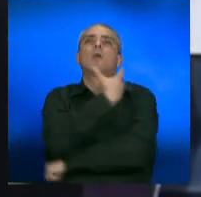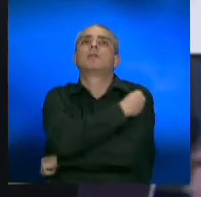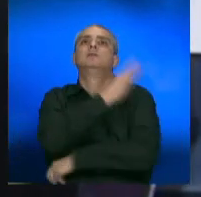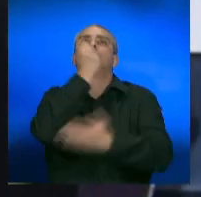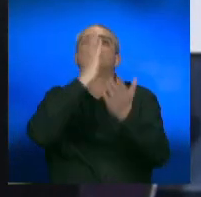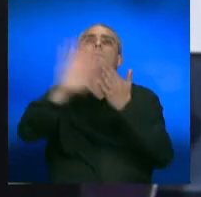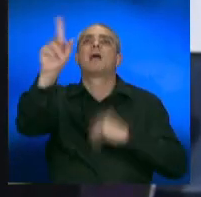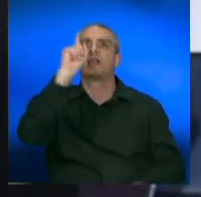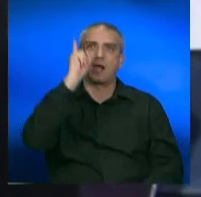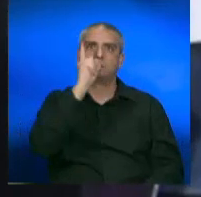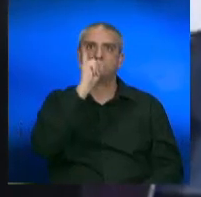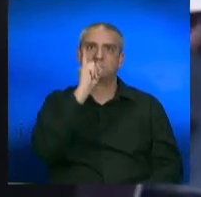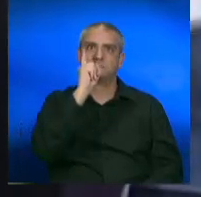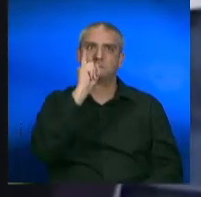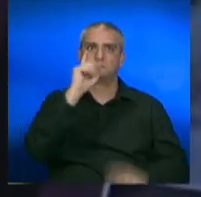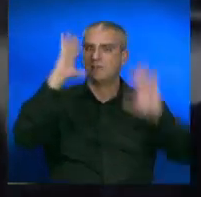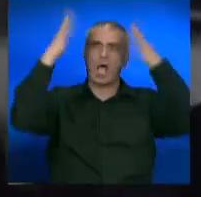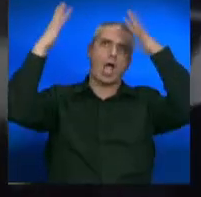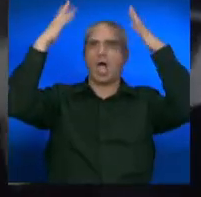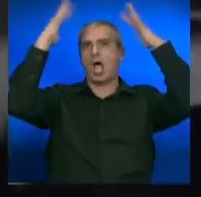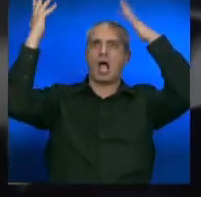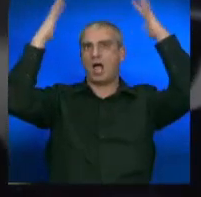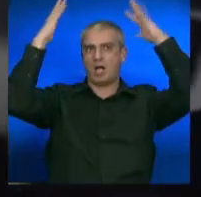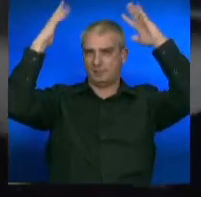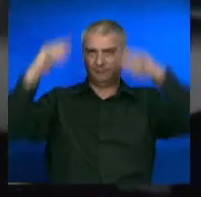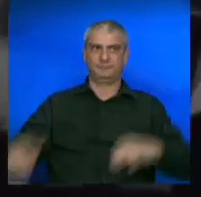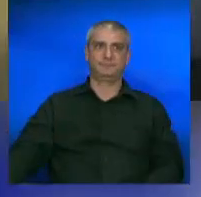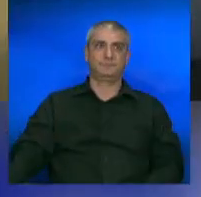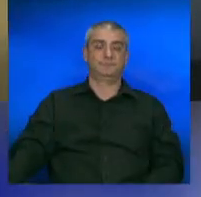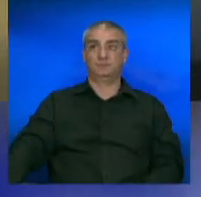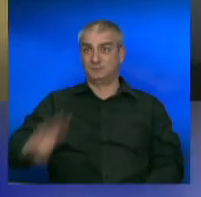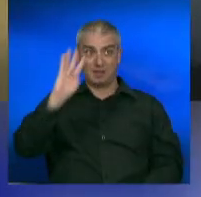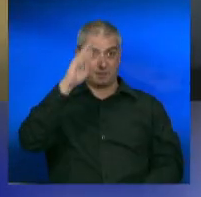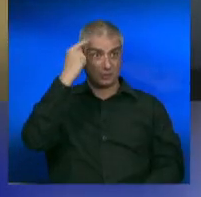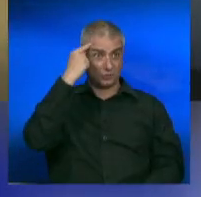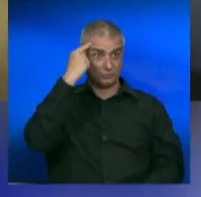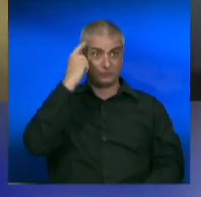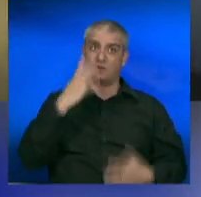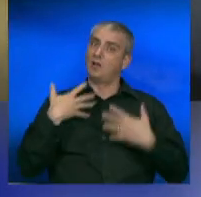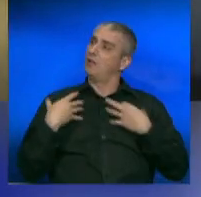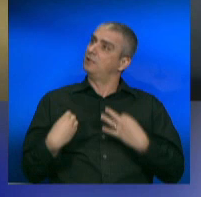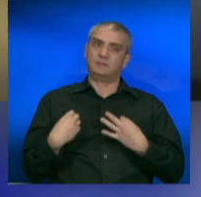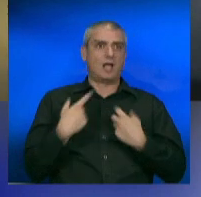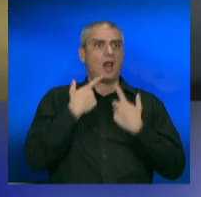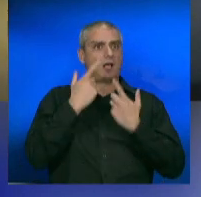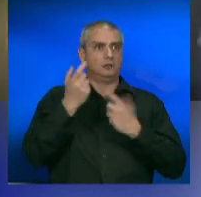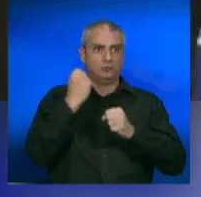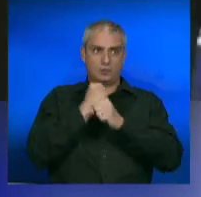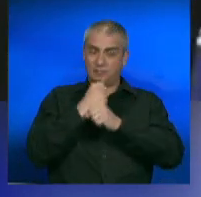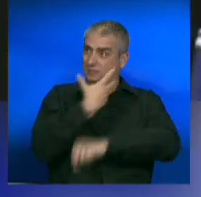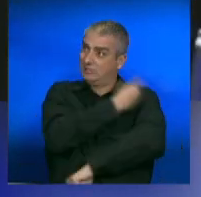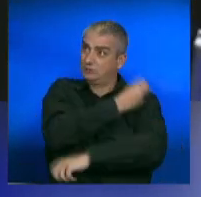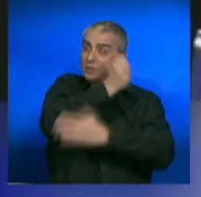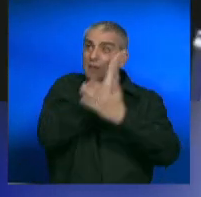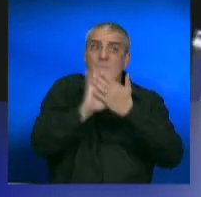that vaccine absolutely free. Now Bernie thought it was so noble to say how he'd make a vaccine